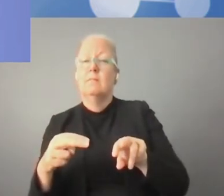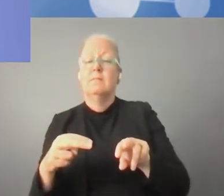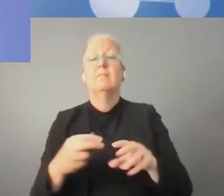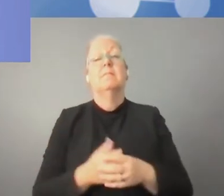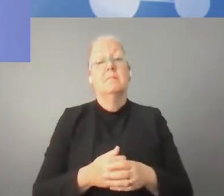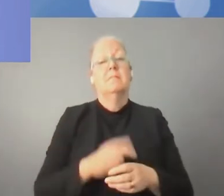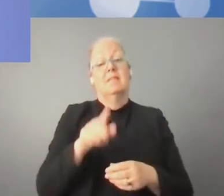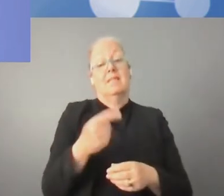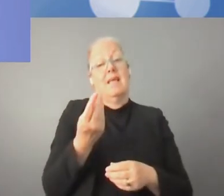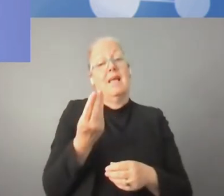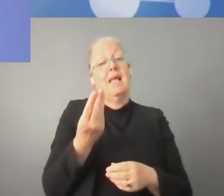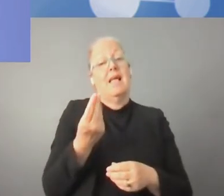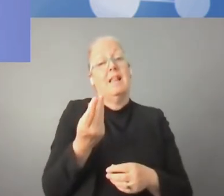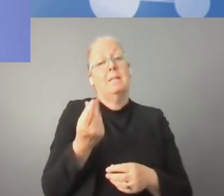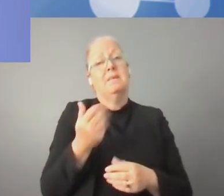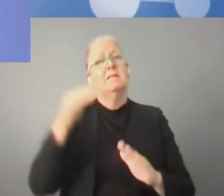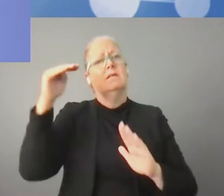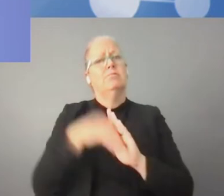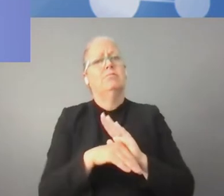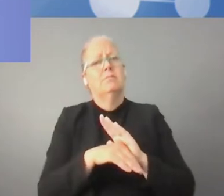面。当然